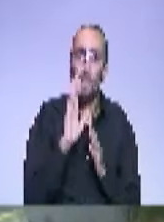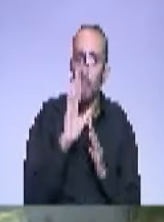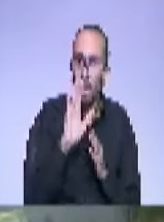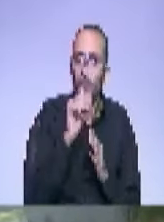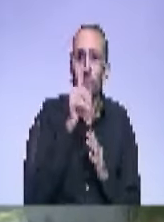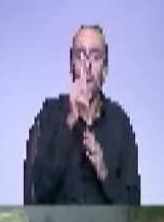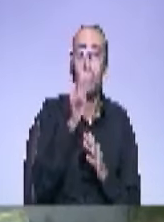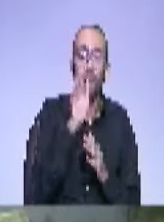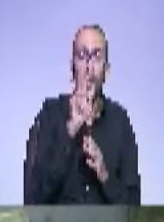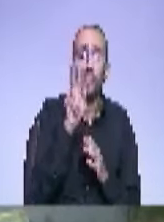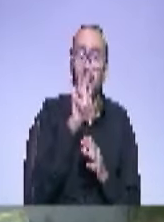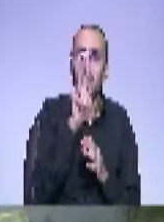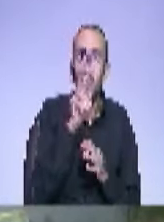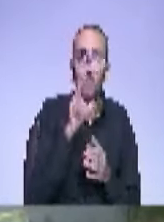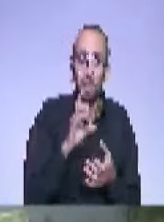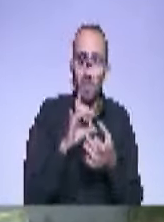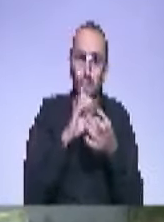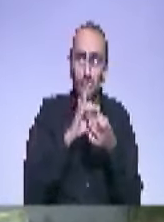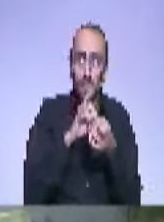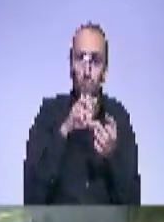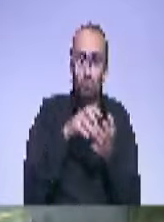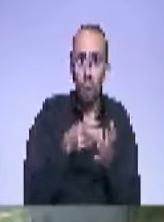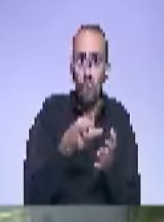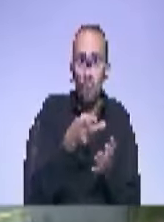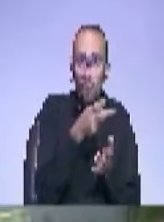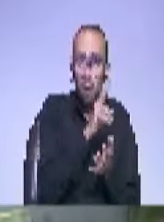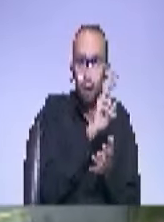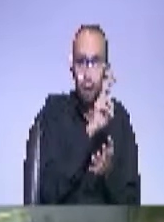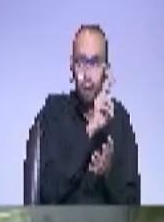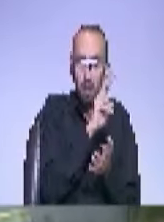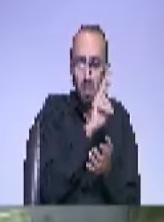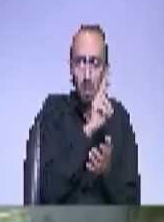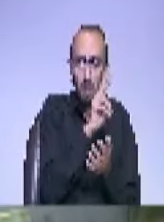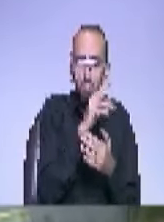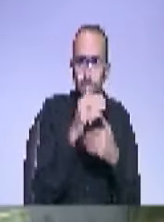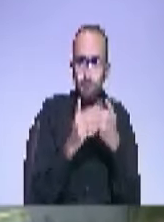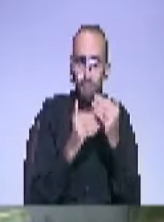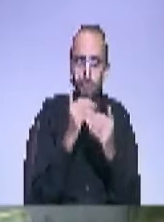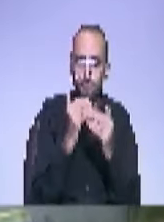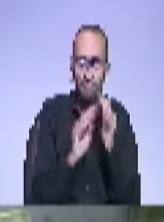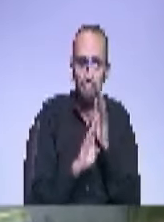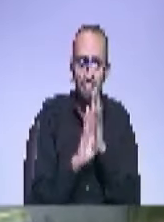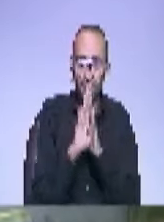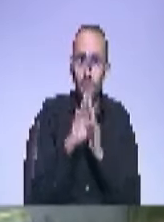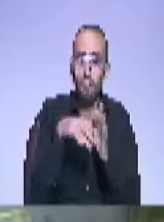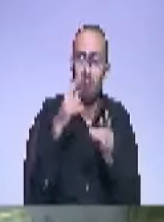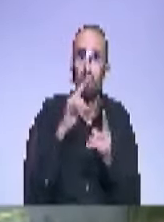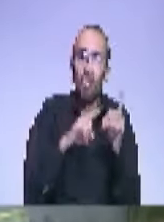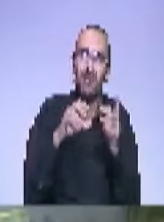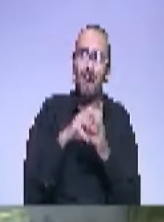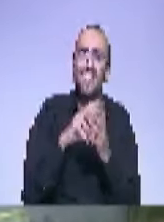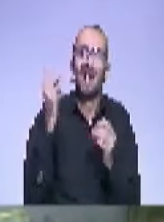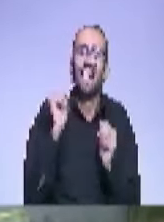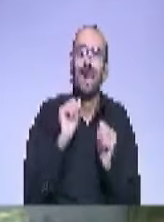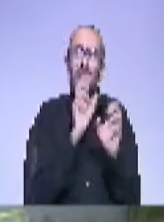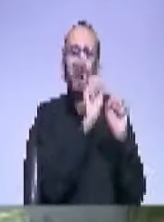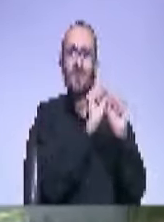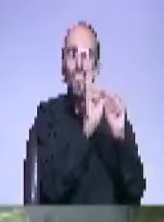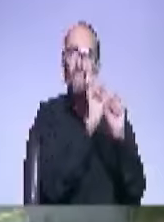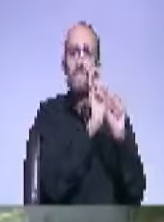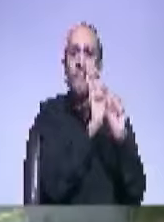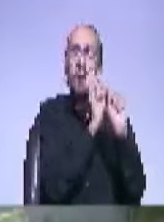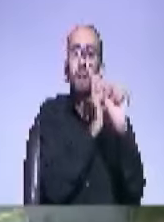فنقول طيب انتوا ابنوا علاقتكم ببعض في شقه بعيد عن العيله دلوقتي، على ما ندور لكم على شقه وتعيشوا فيها